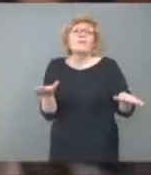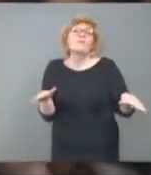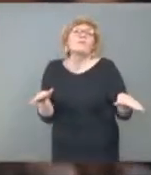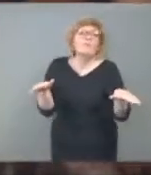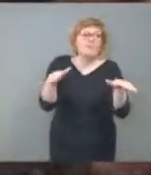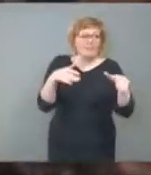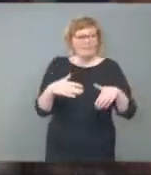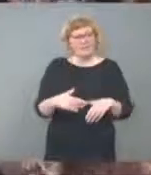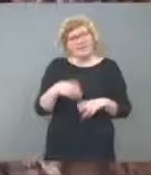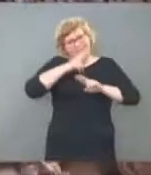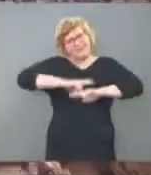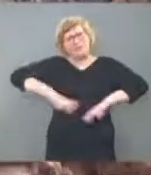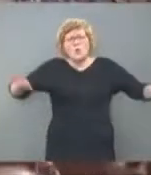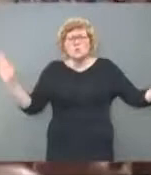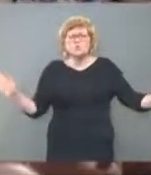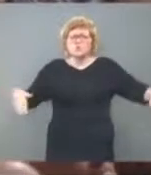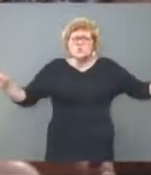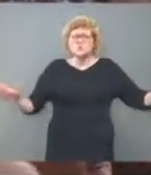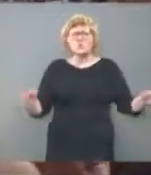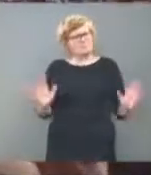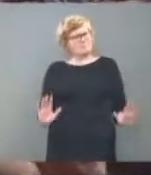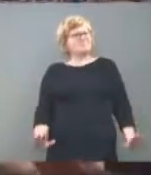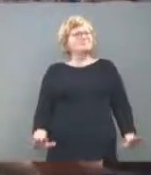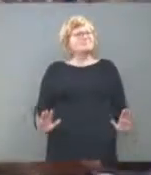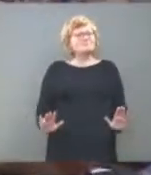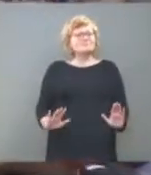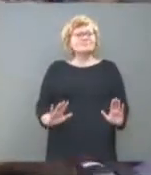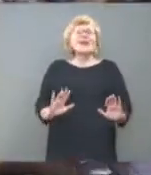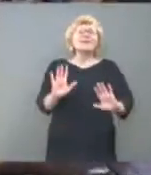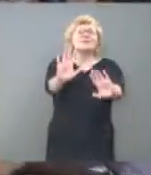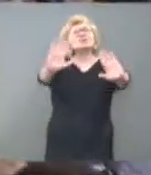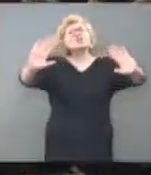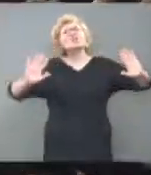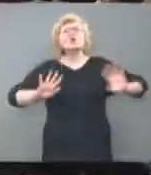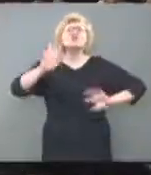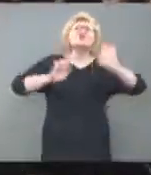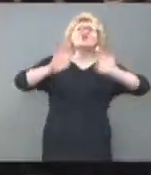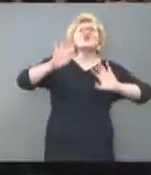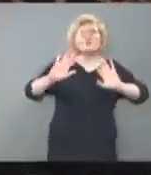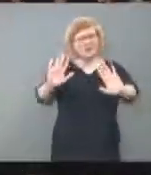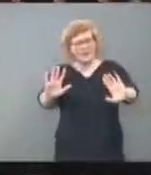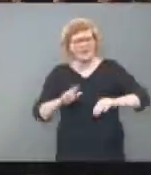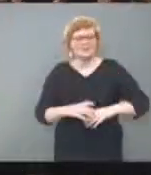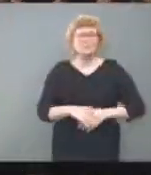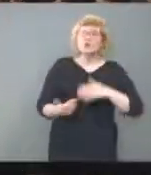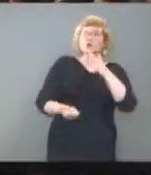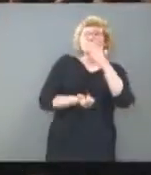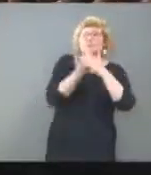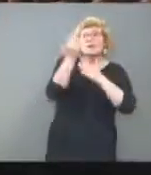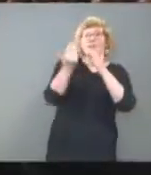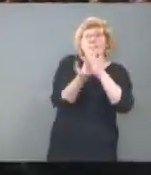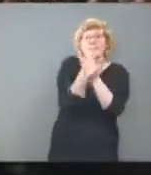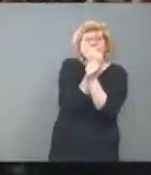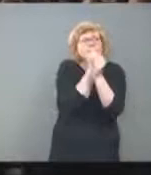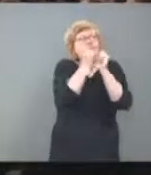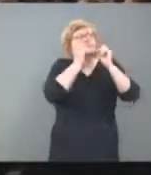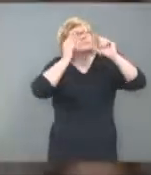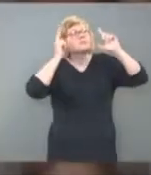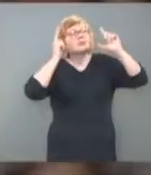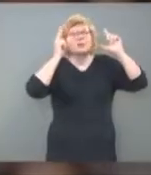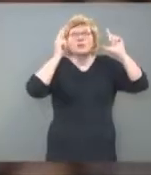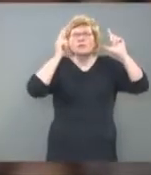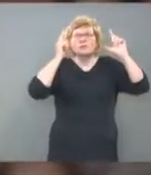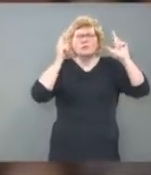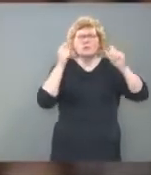écoutez, ce matin, je me réveille... Attendez, je me réveille... 2 mouettes sur le bord